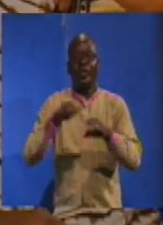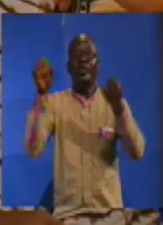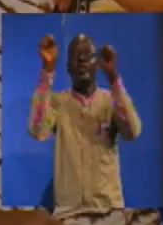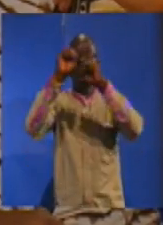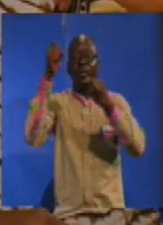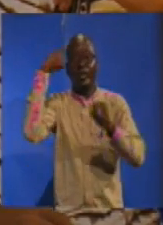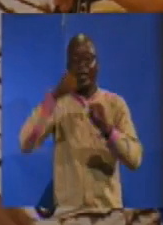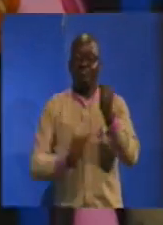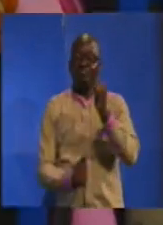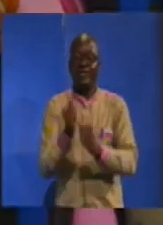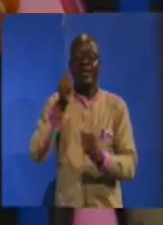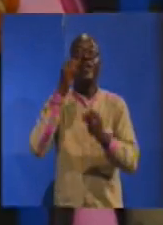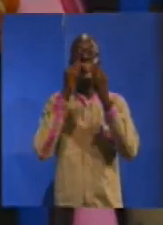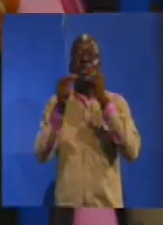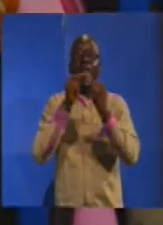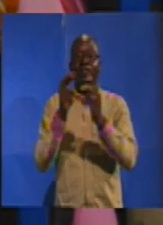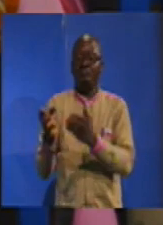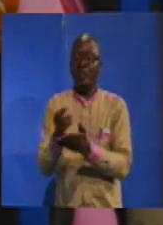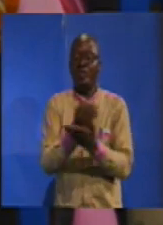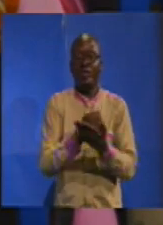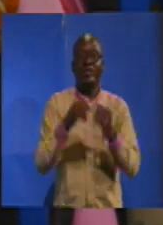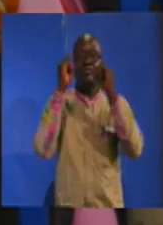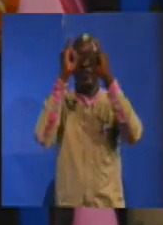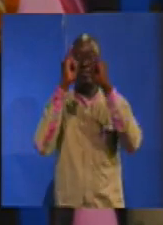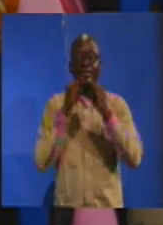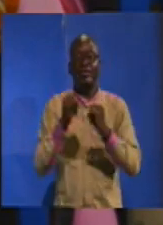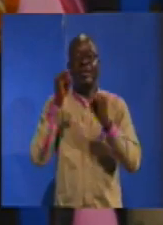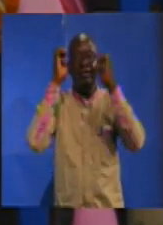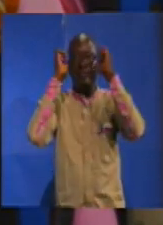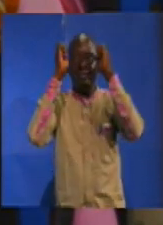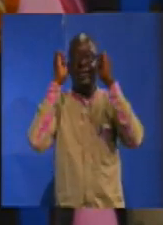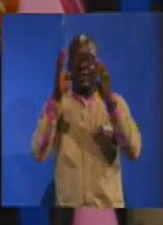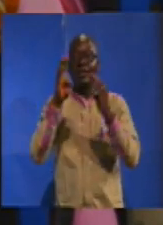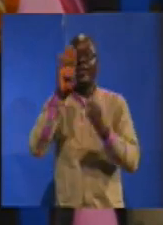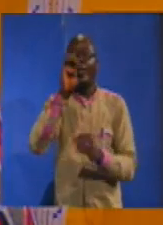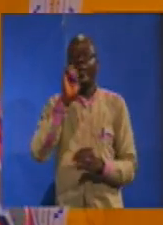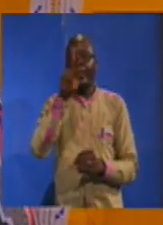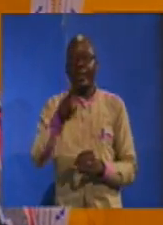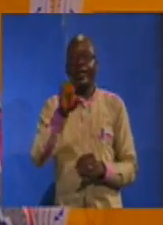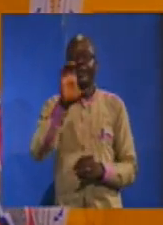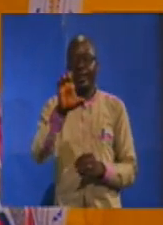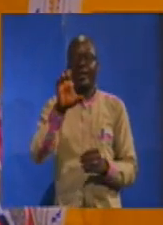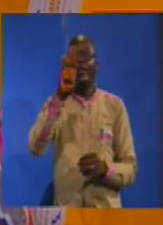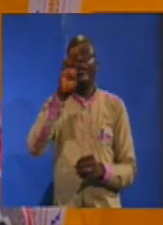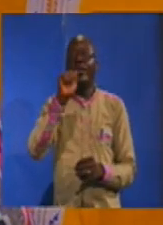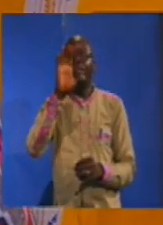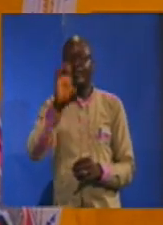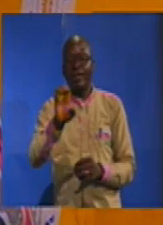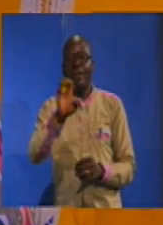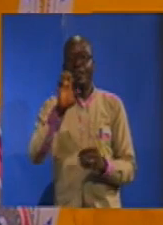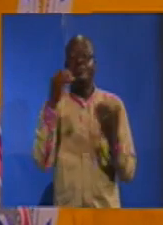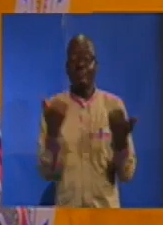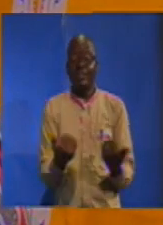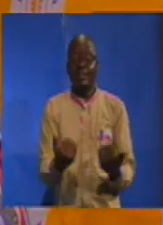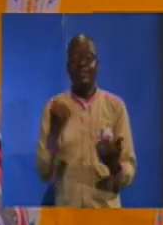fait passer le niveau de recrutement des instituteurs du BPC au BAC, tout de suite, ça